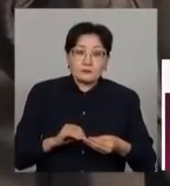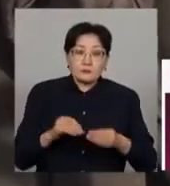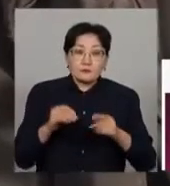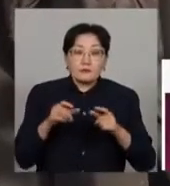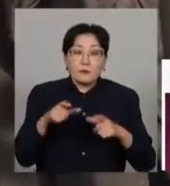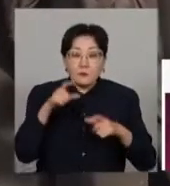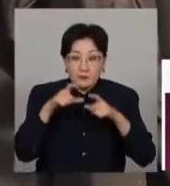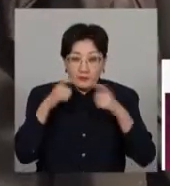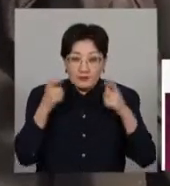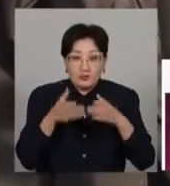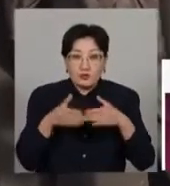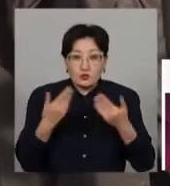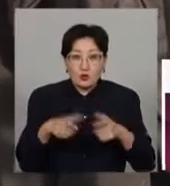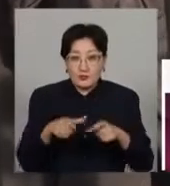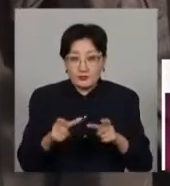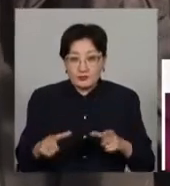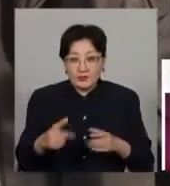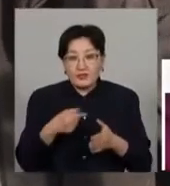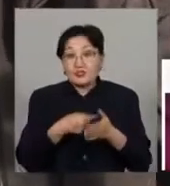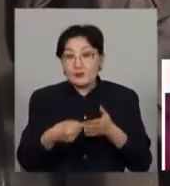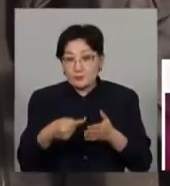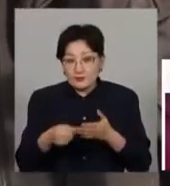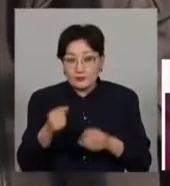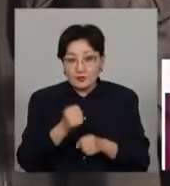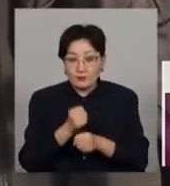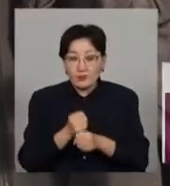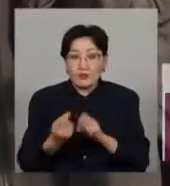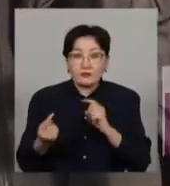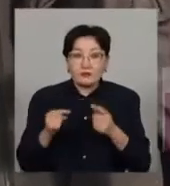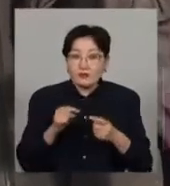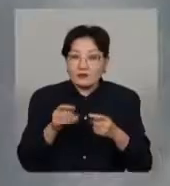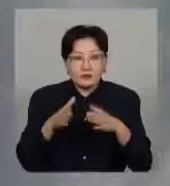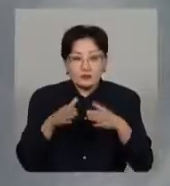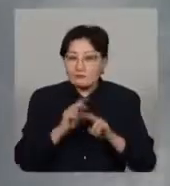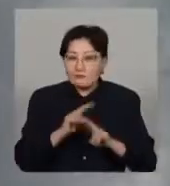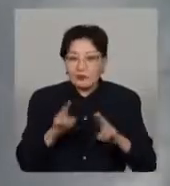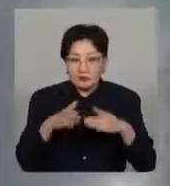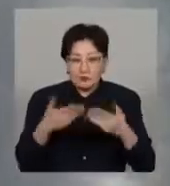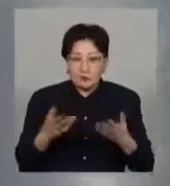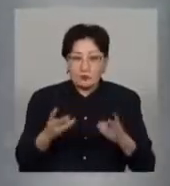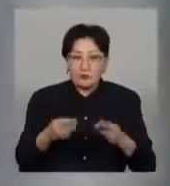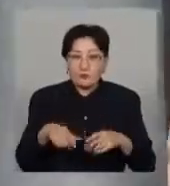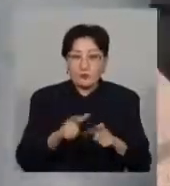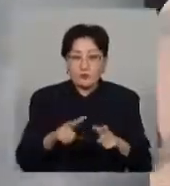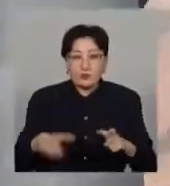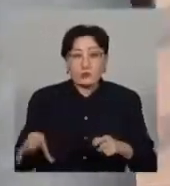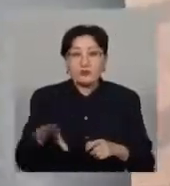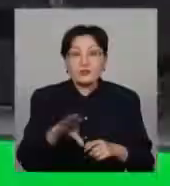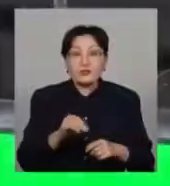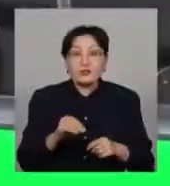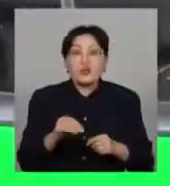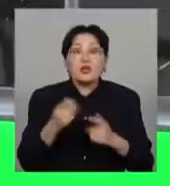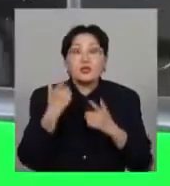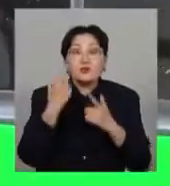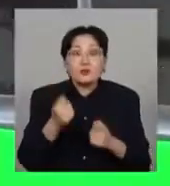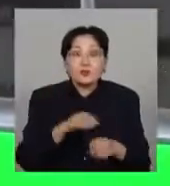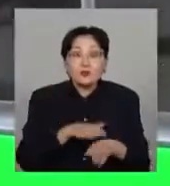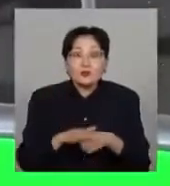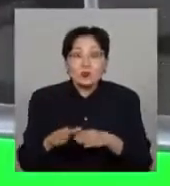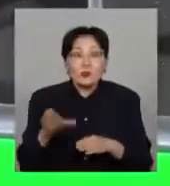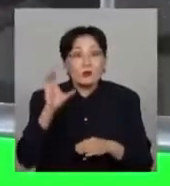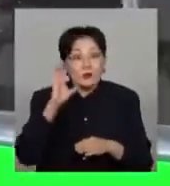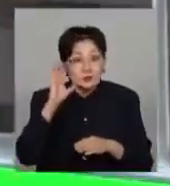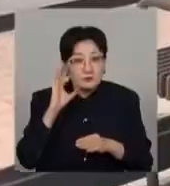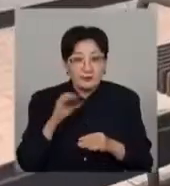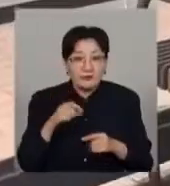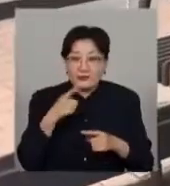Тақпағандар болса ескертіп отырамыз. Қарсылық танытып атқан ешкім жоқ қазір. Алайда жолаушылардың барлығы ескертулерге толықтай құлақ асады деп